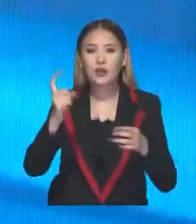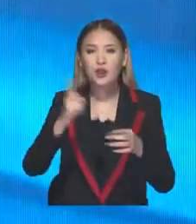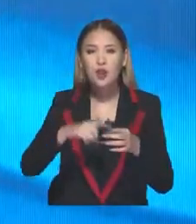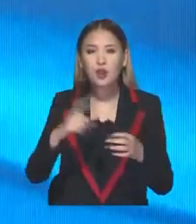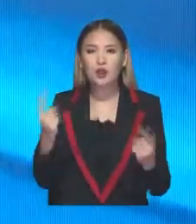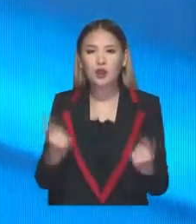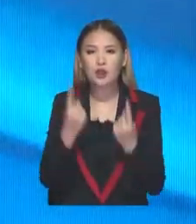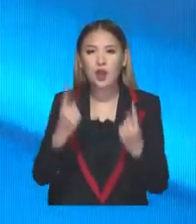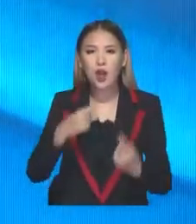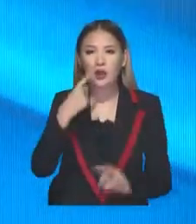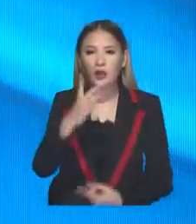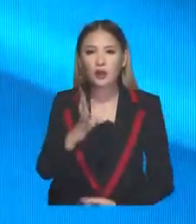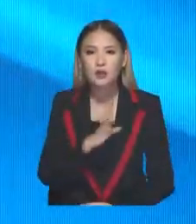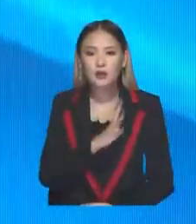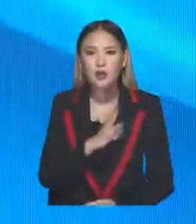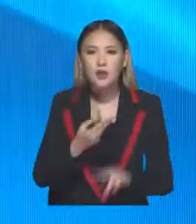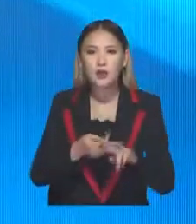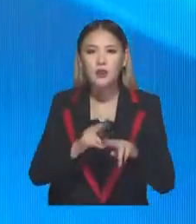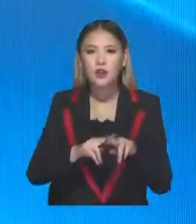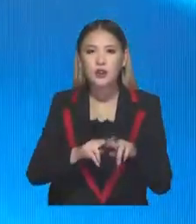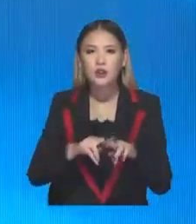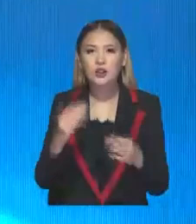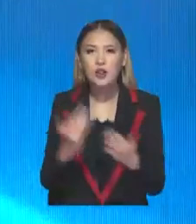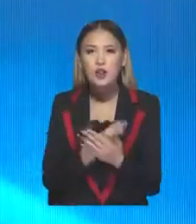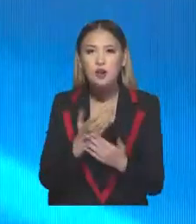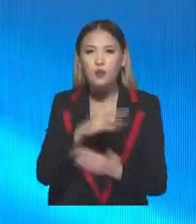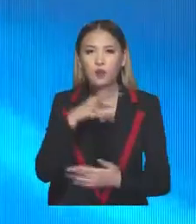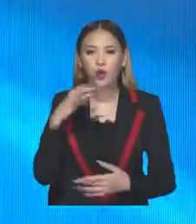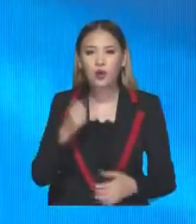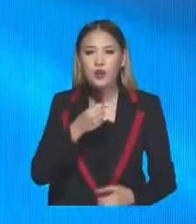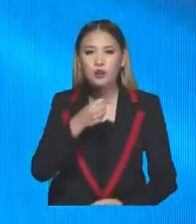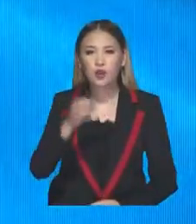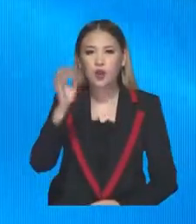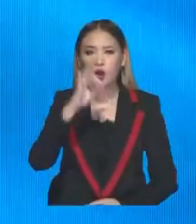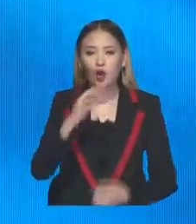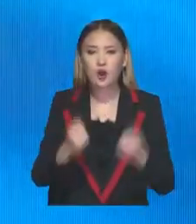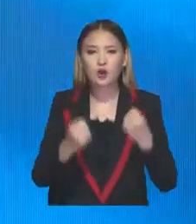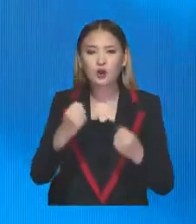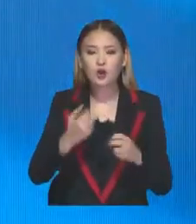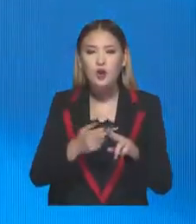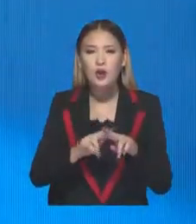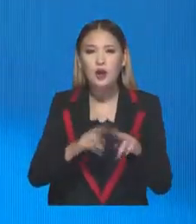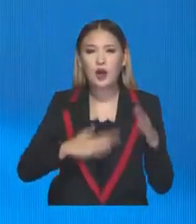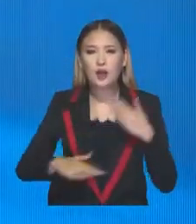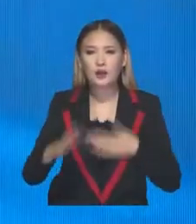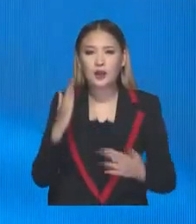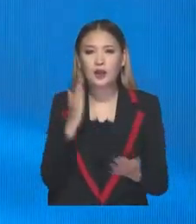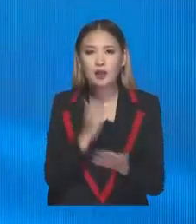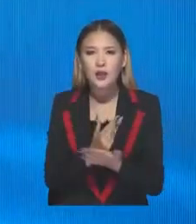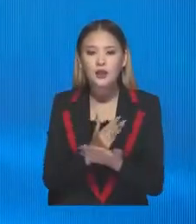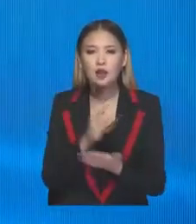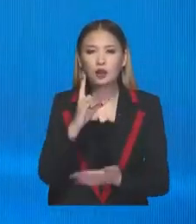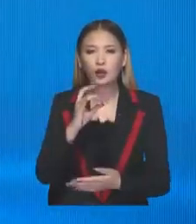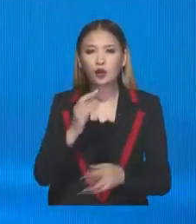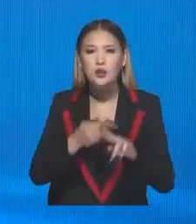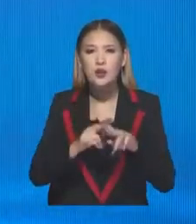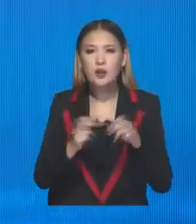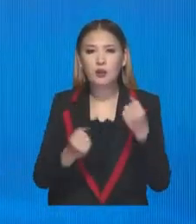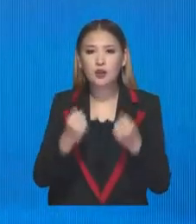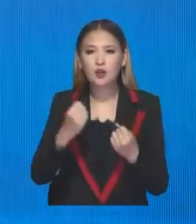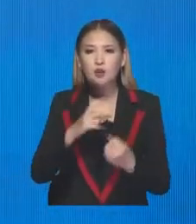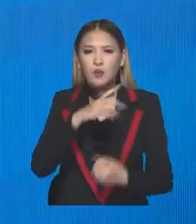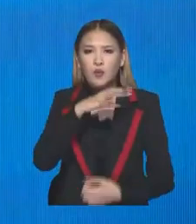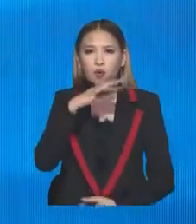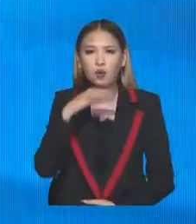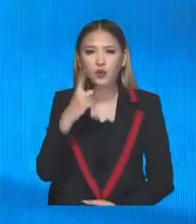жеңілдік жасалатынын айтты. Бұл жаңалық көп жүргізушіні қуантқаны анық. Бейресми деректерге сүйенсек, мұндай көліктердің саны